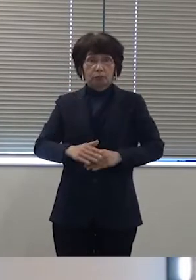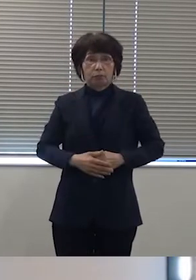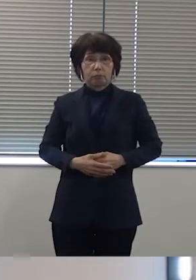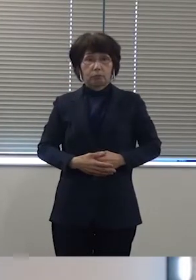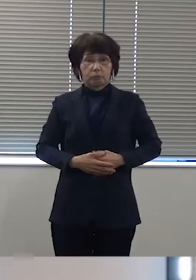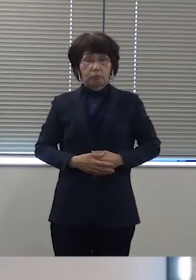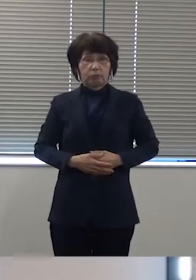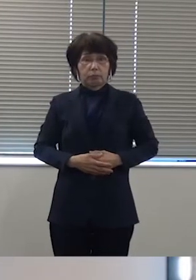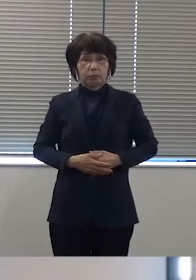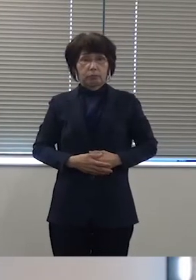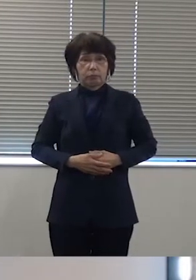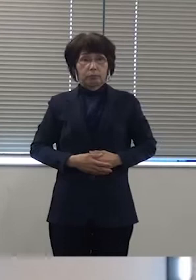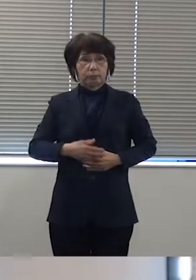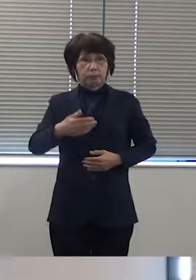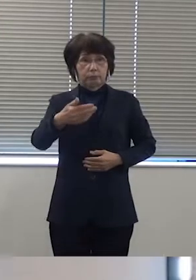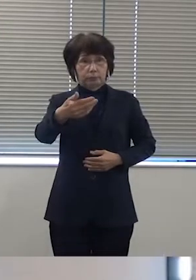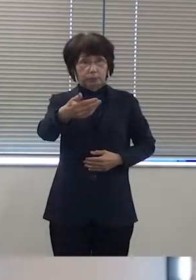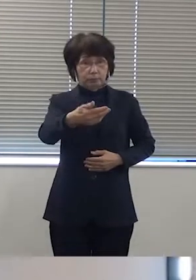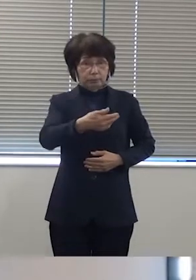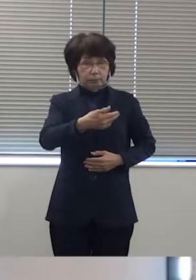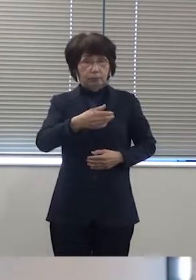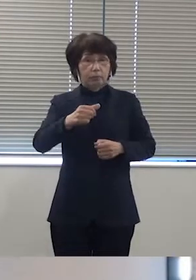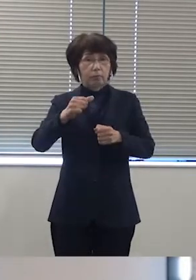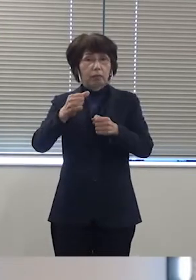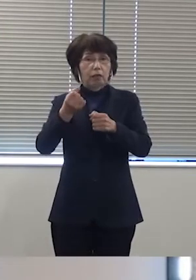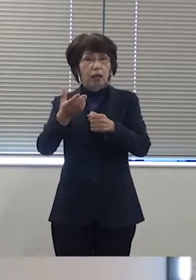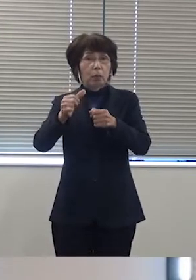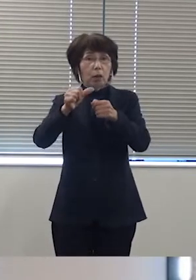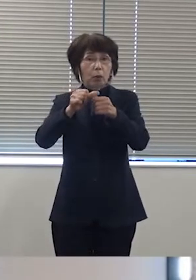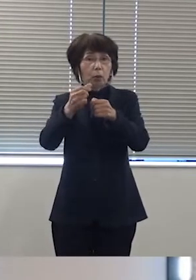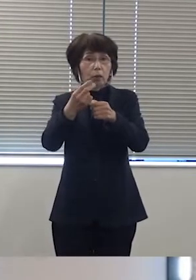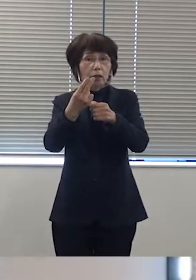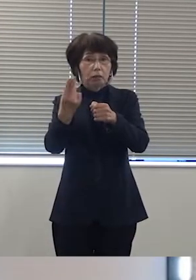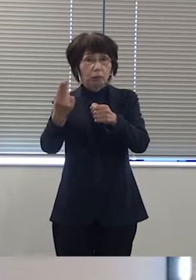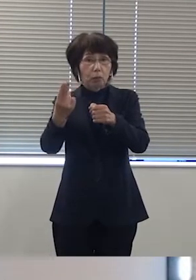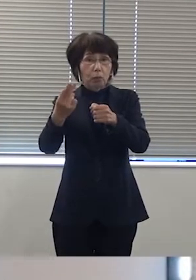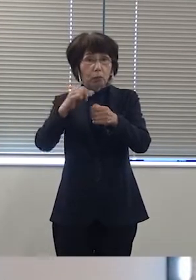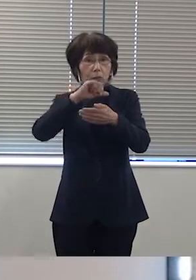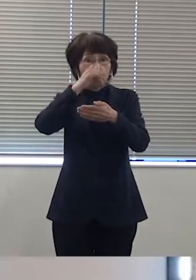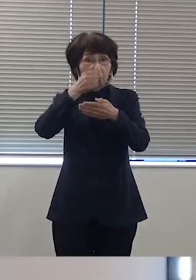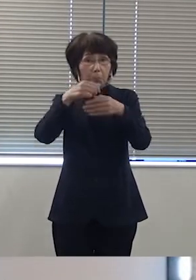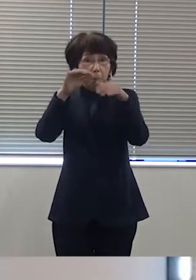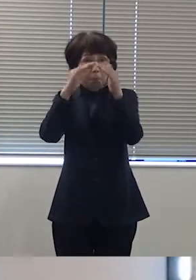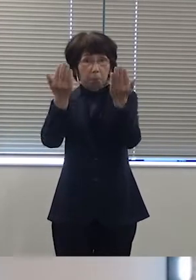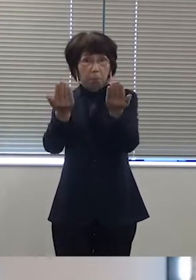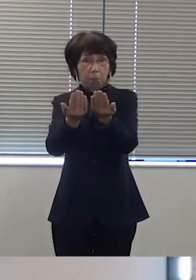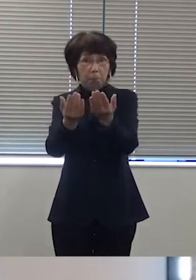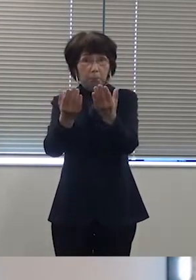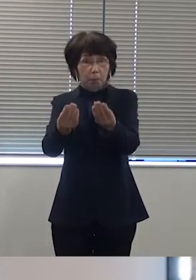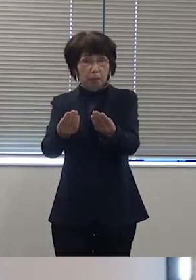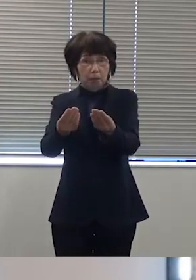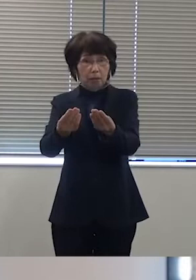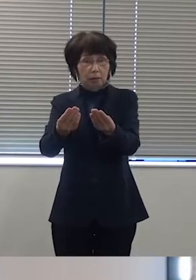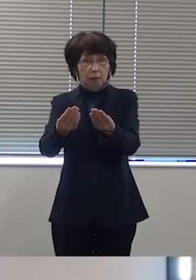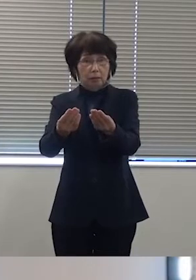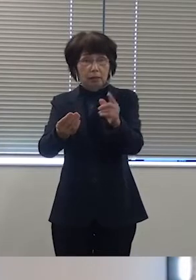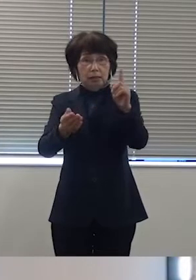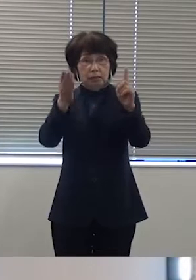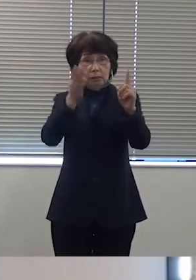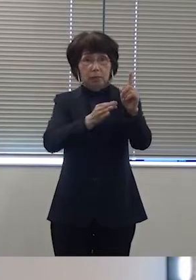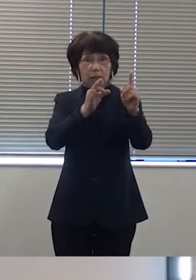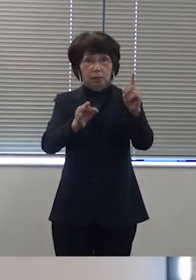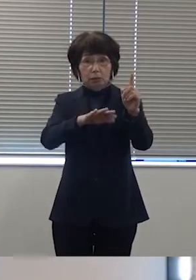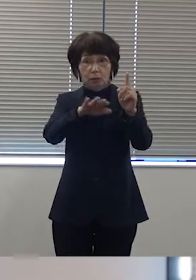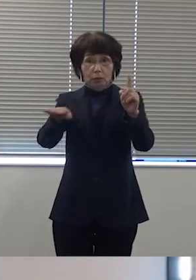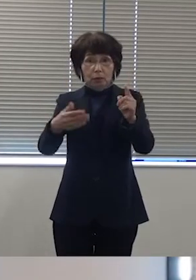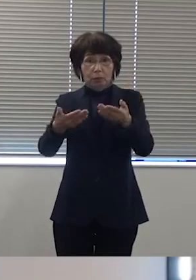完成形というか、いわゆる5年度には完成させる管理形として形を、 それを目指していきたいということ